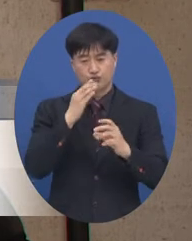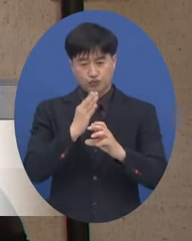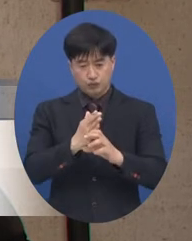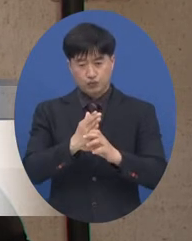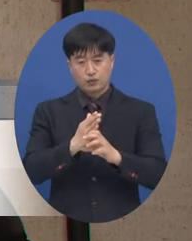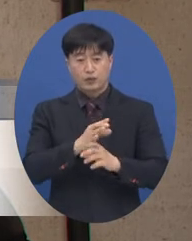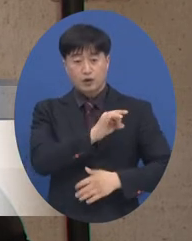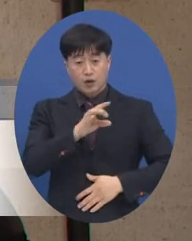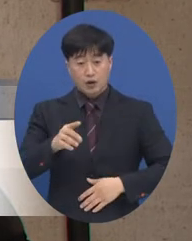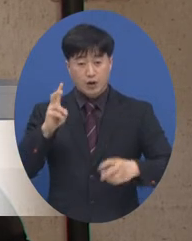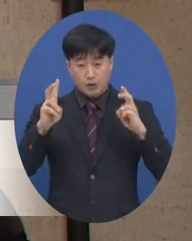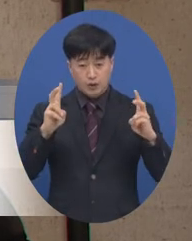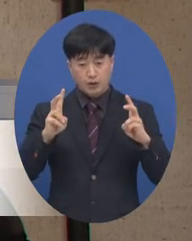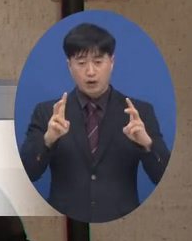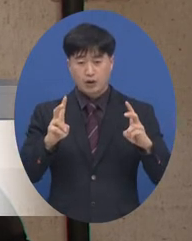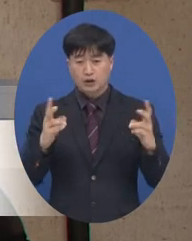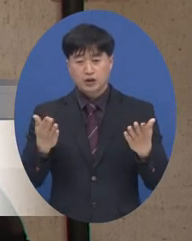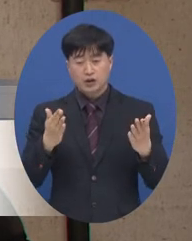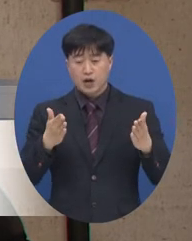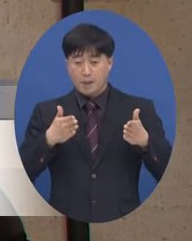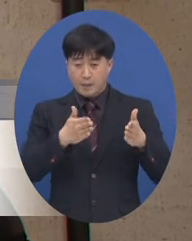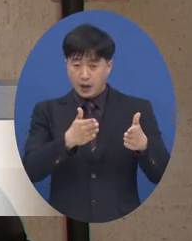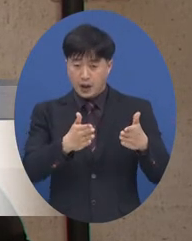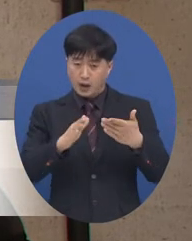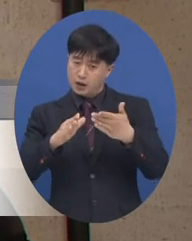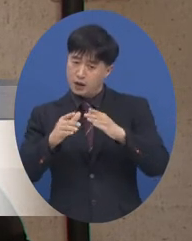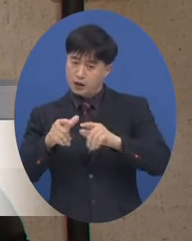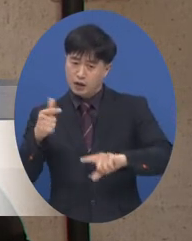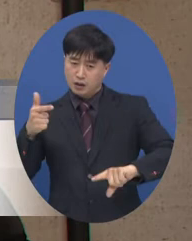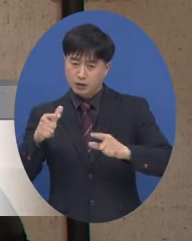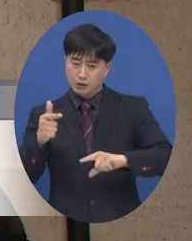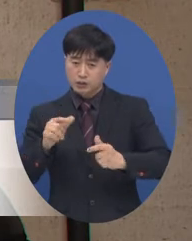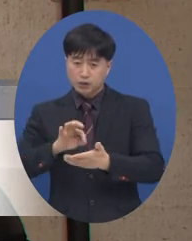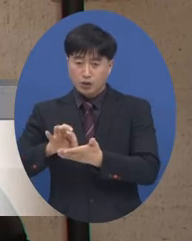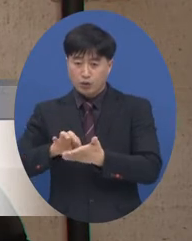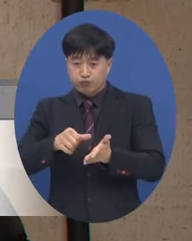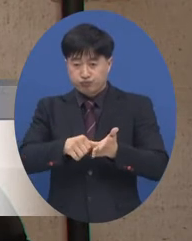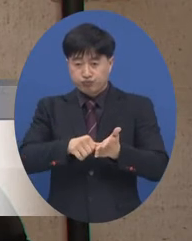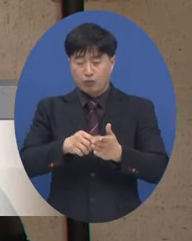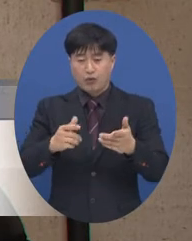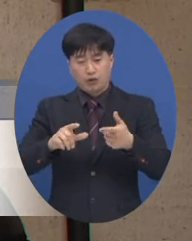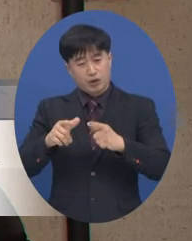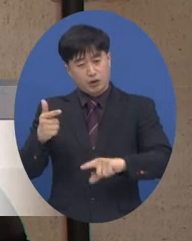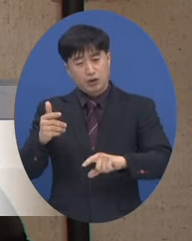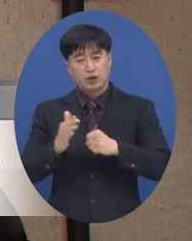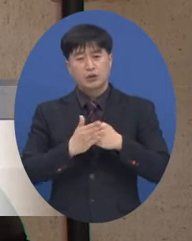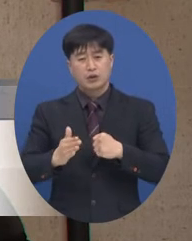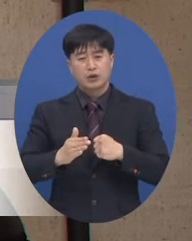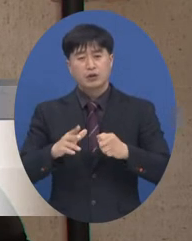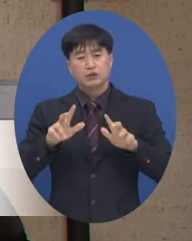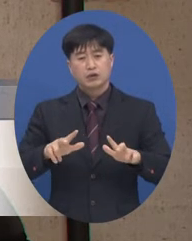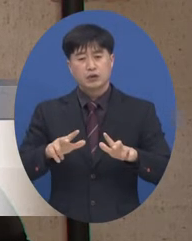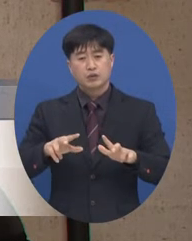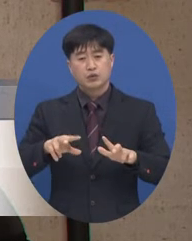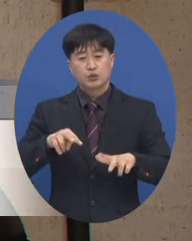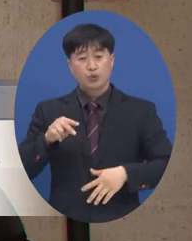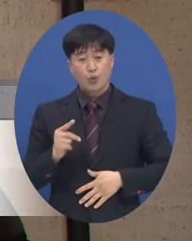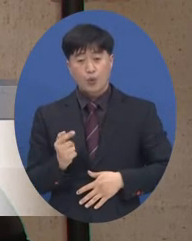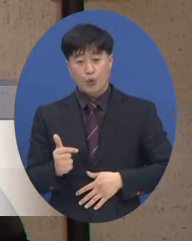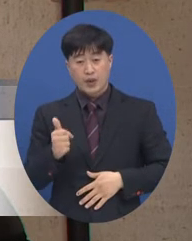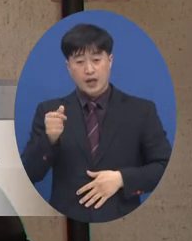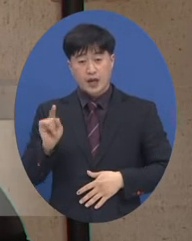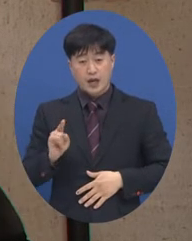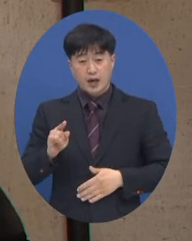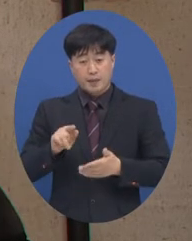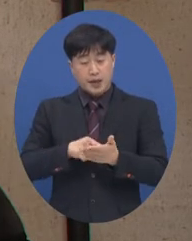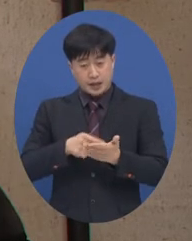상태고 각 업체와 작업 하는 방향이 틀리고 쓰는 재료도 틀리고 하기 때문에 현실적으로 손에 사정을 해서 업체와 짜